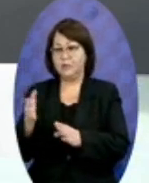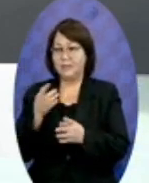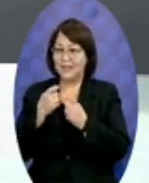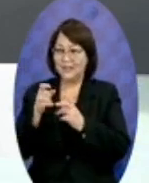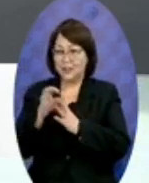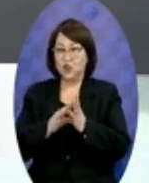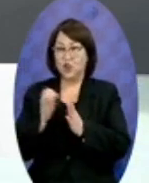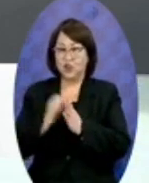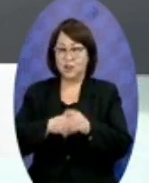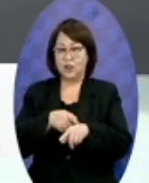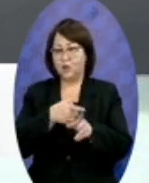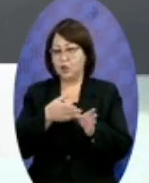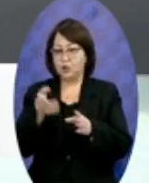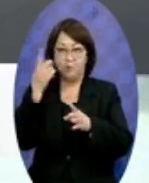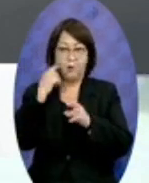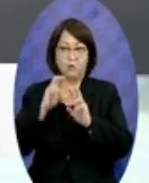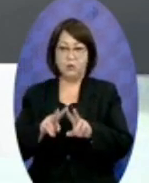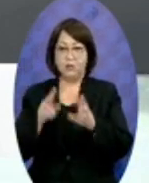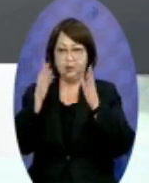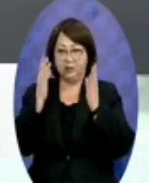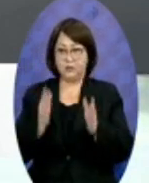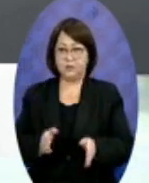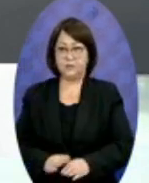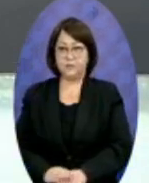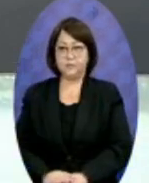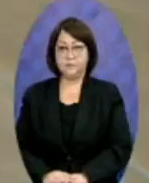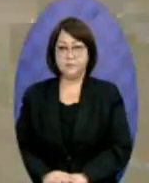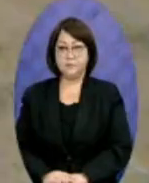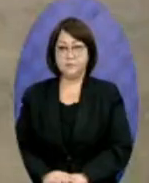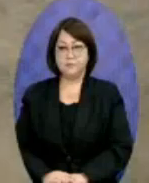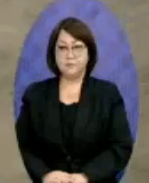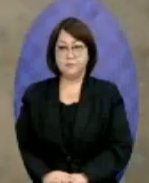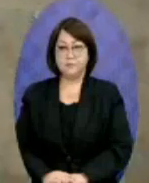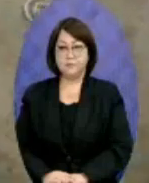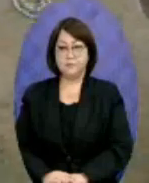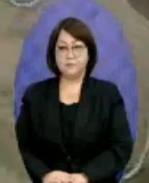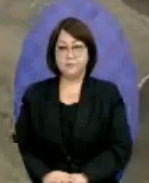хойшлуулж маргааш үргэлжлүүлэхээр шийдвэрлэлээ.